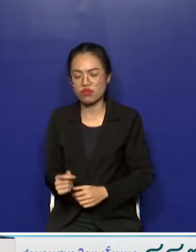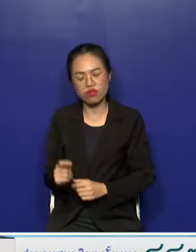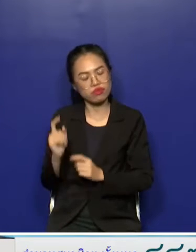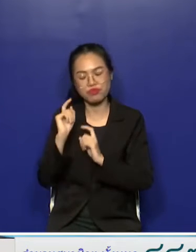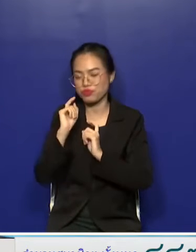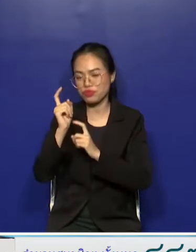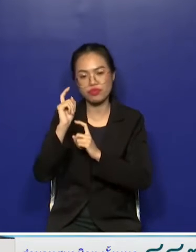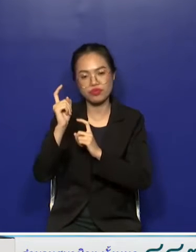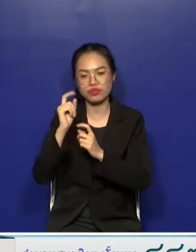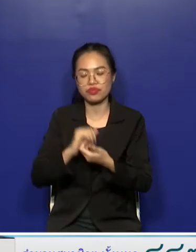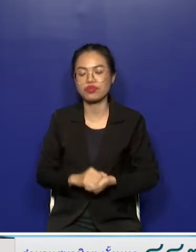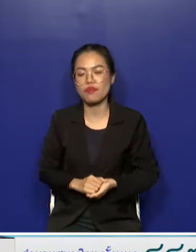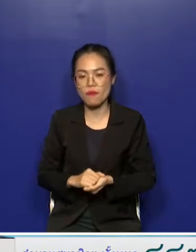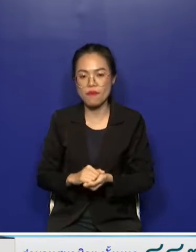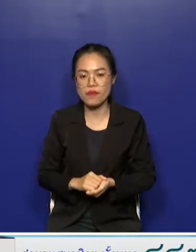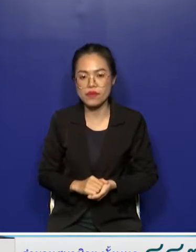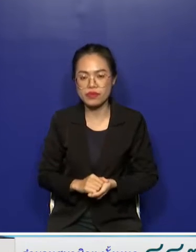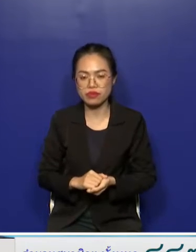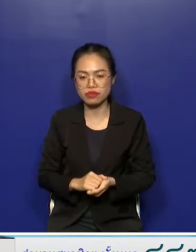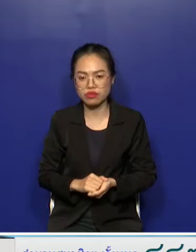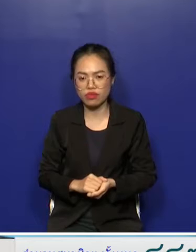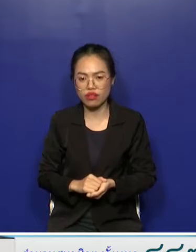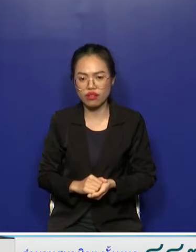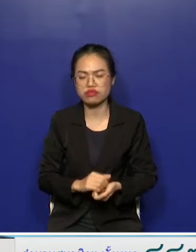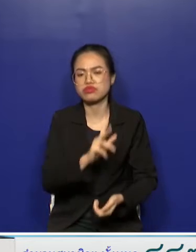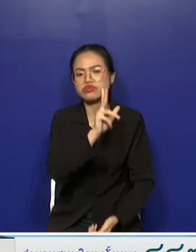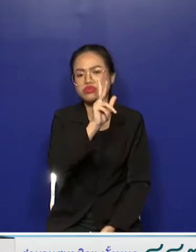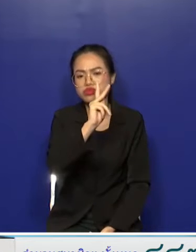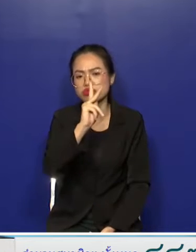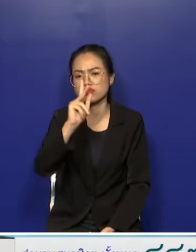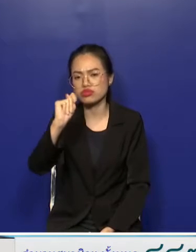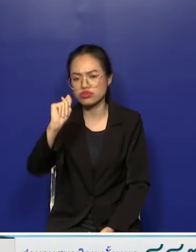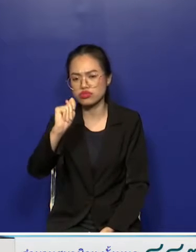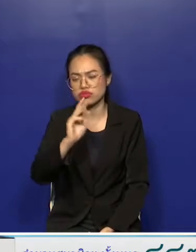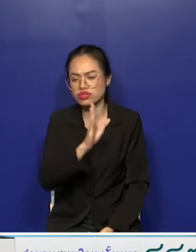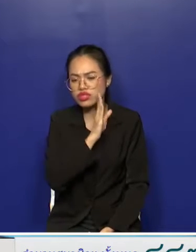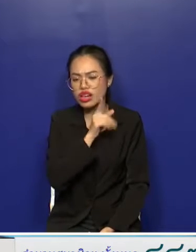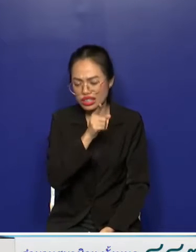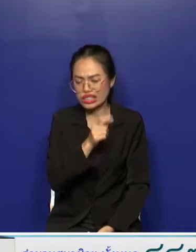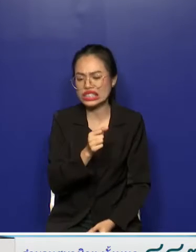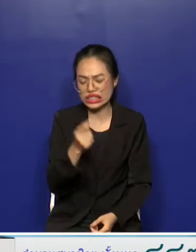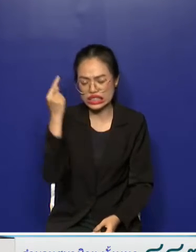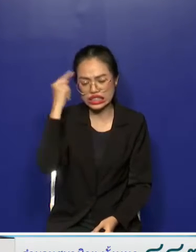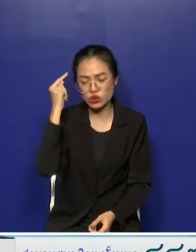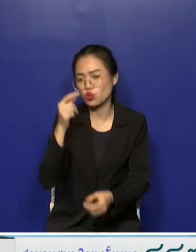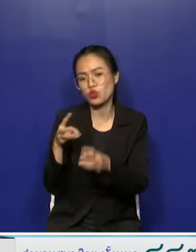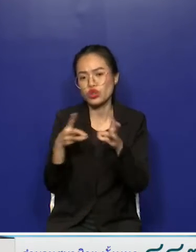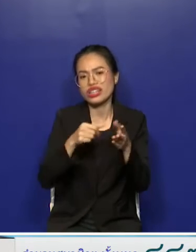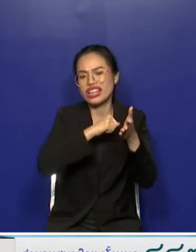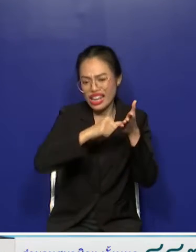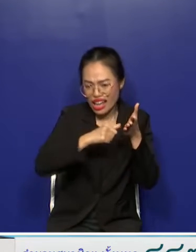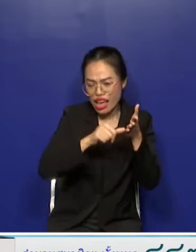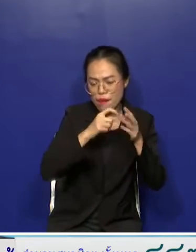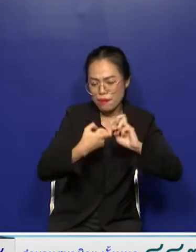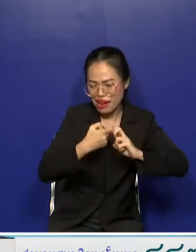เพราะฉะนั้นผมคิดว่าขณะกำการกเลอกตง่านไม่ตไปทำอย่างอนละครับทำอยางไรจะจัการกับอำนาจเงิน